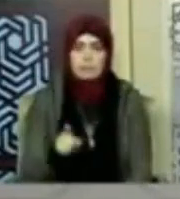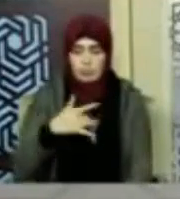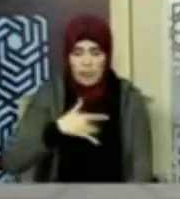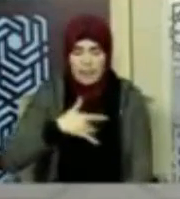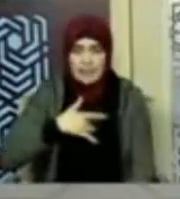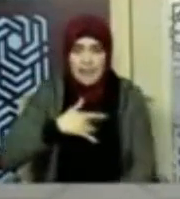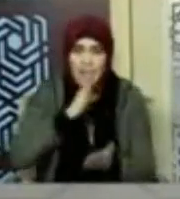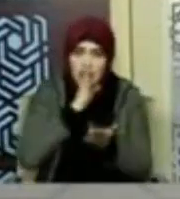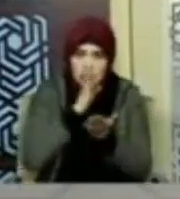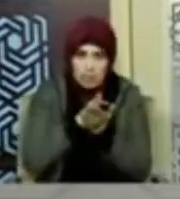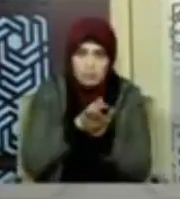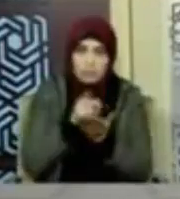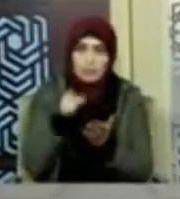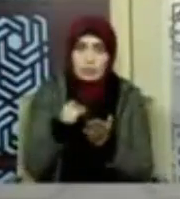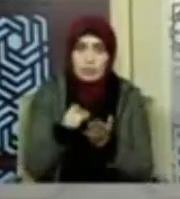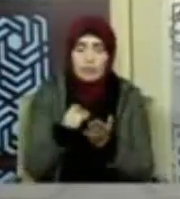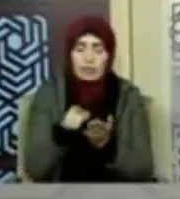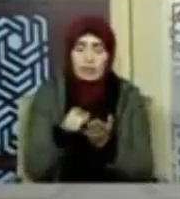صدق الله،